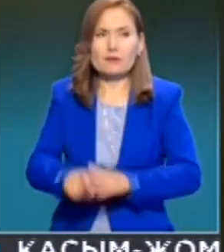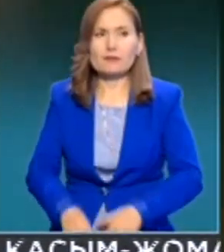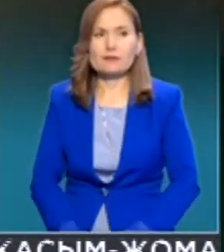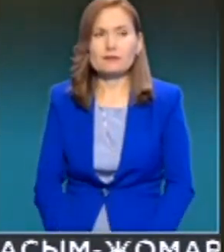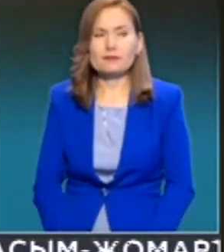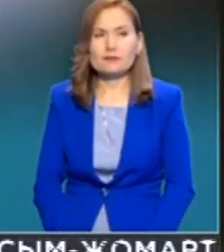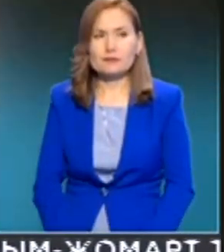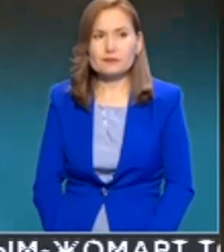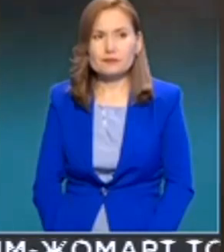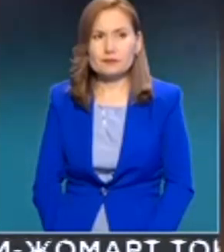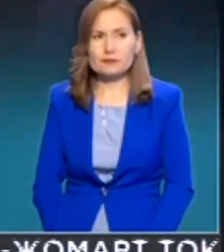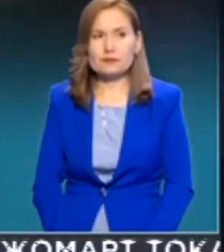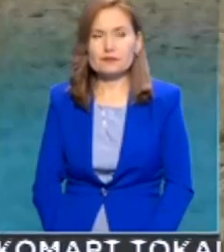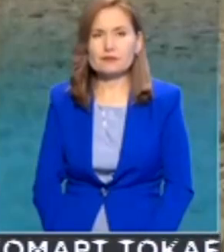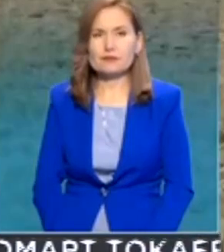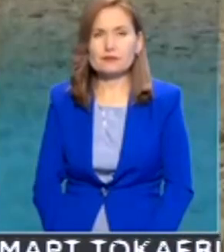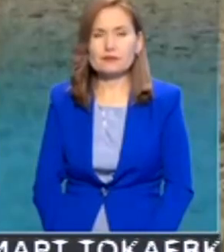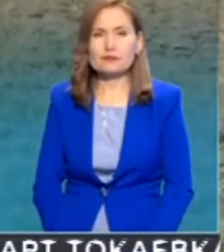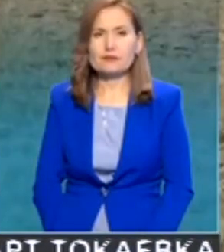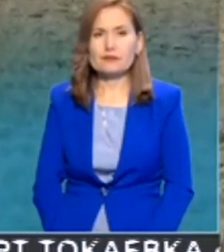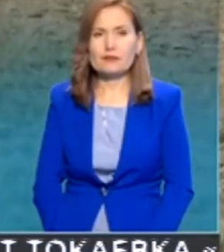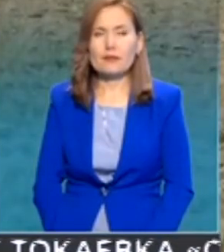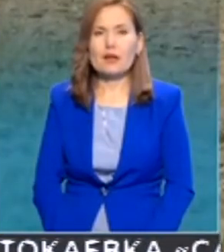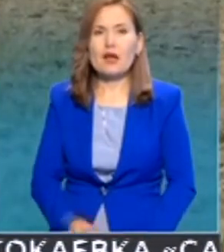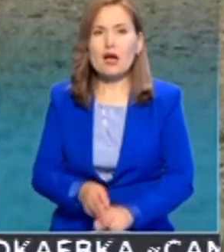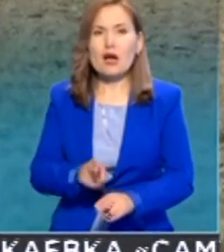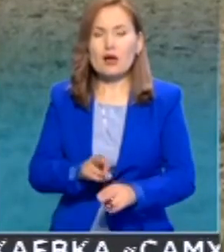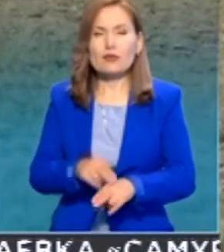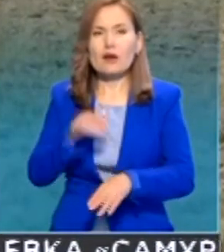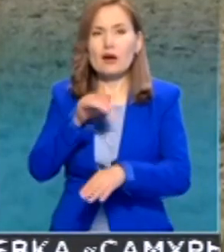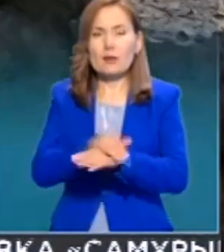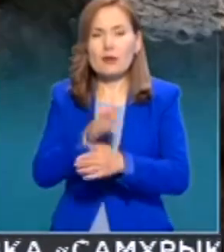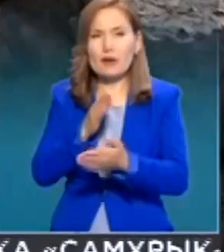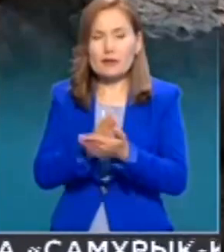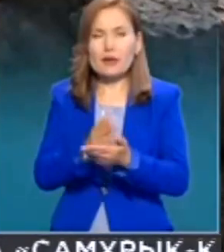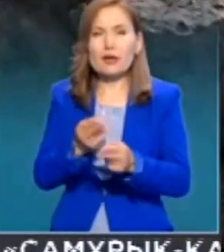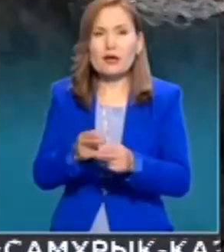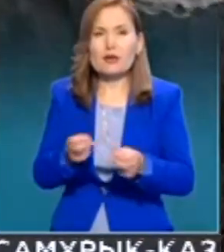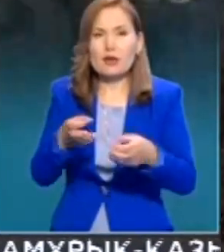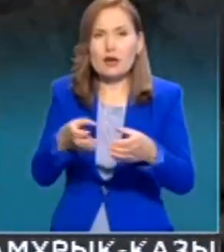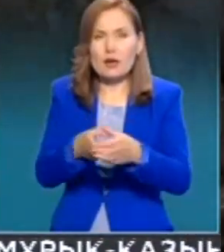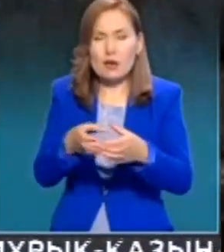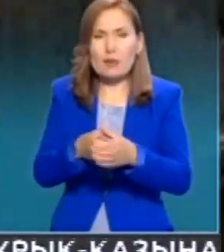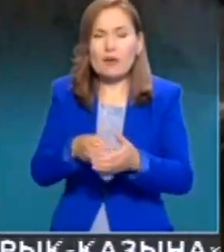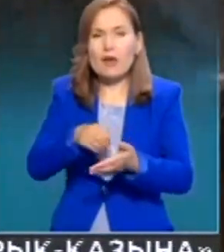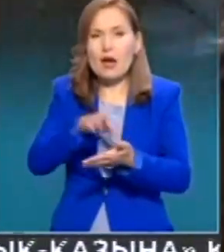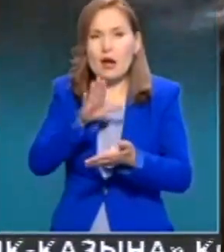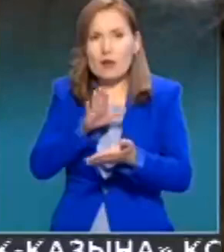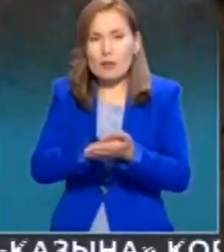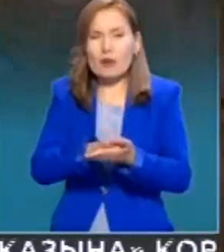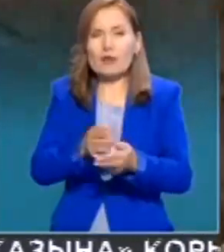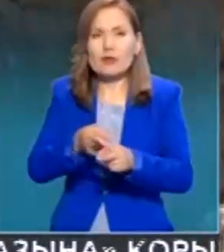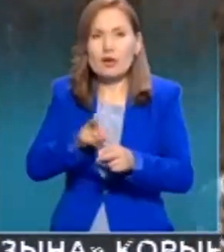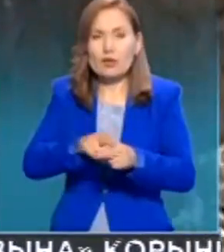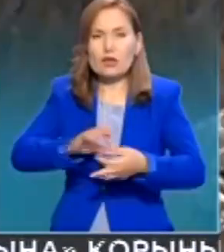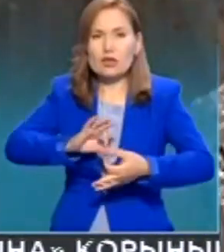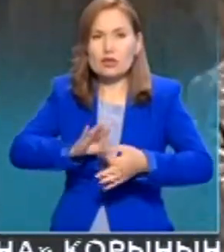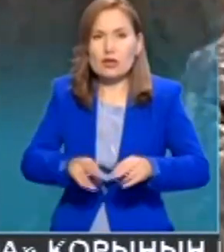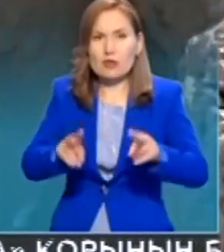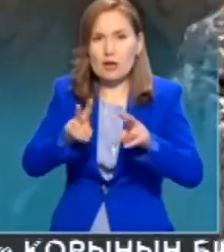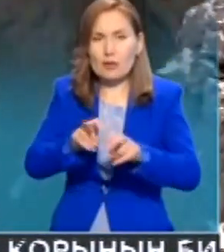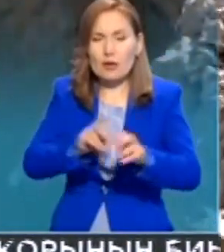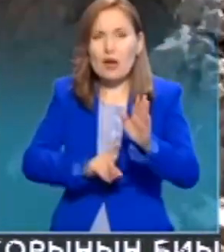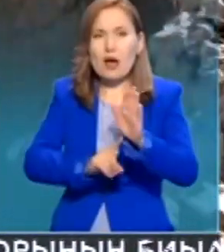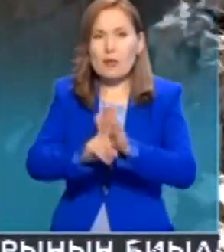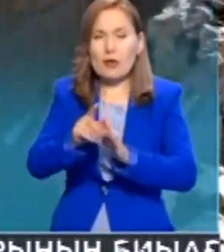Саперский лопата. Аллахты жетті. Тәртіп сақшылары соңғы фактіге қатысты тиісті тіркеусіз кәсіпкерлік немесе өзге де қызметпен айналысу